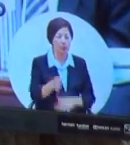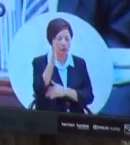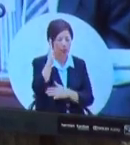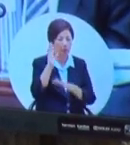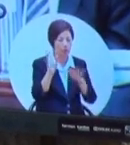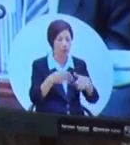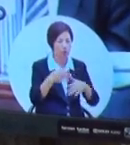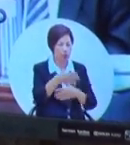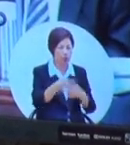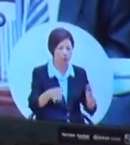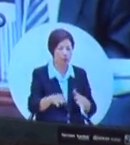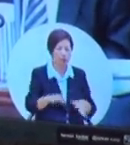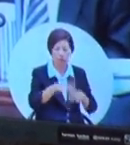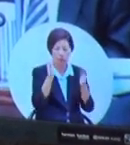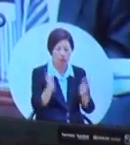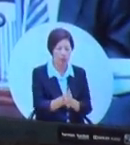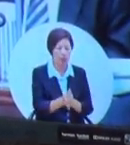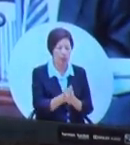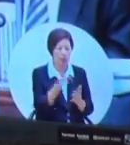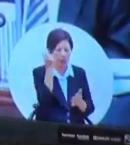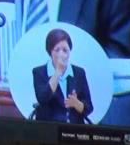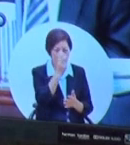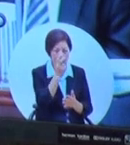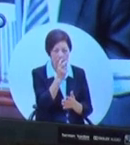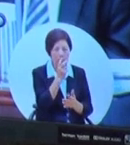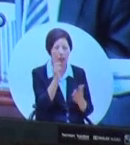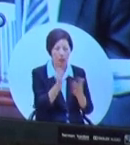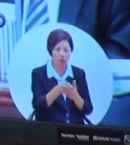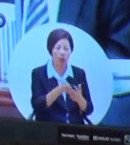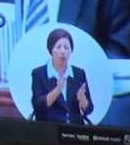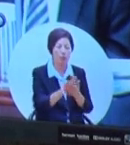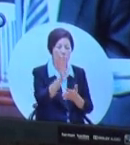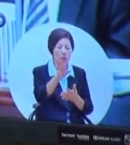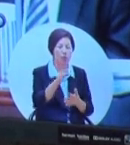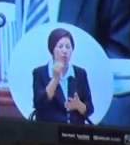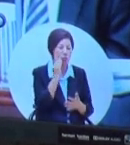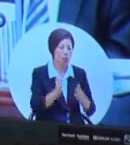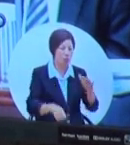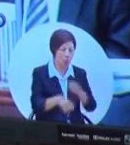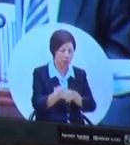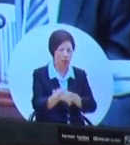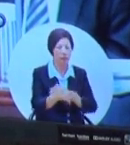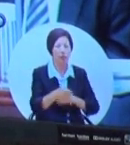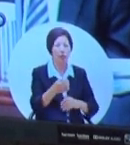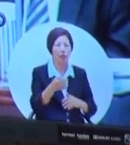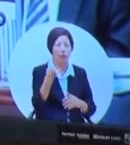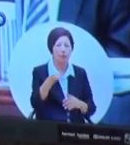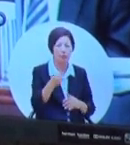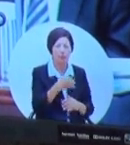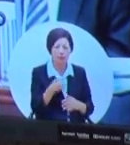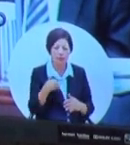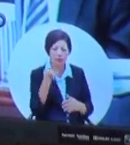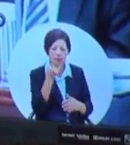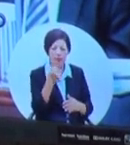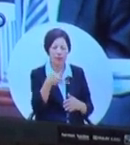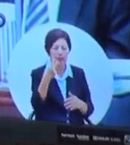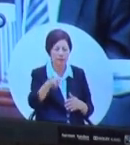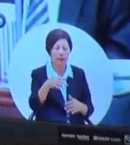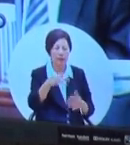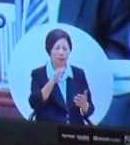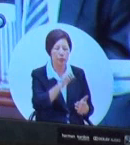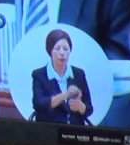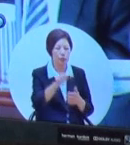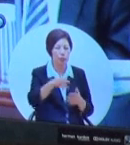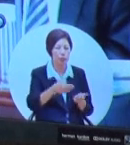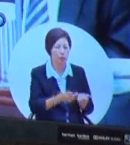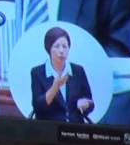进行了解，了解之后如果有不法的行为、不法的可能性，我们会一手解掉。第二，刚才您